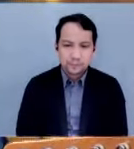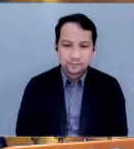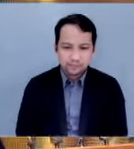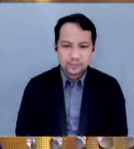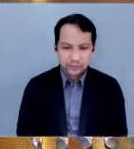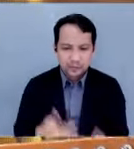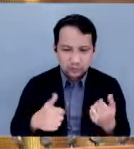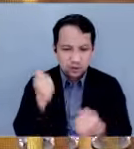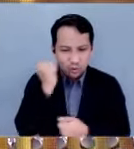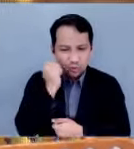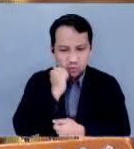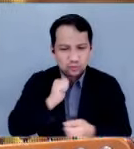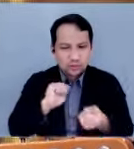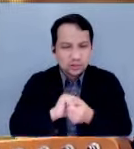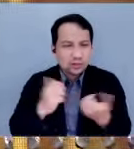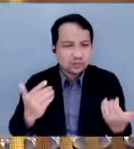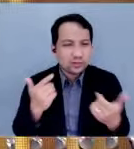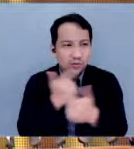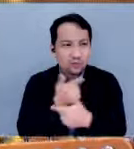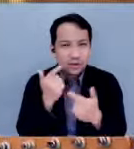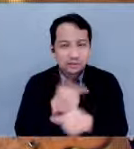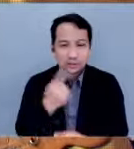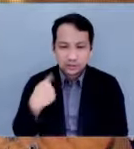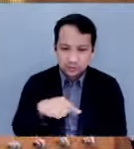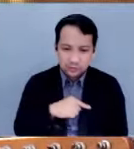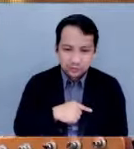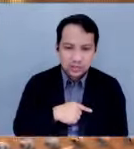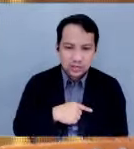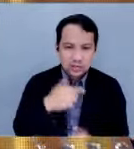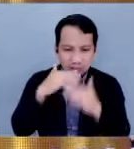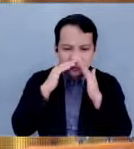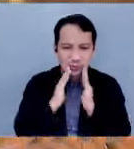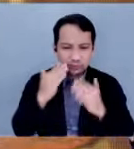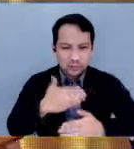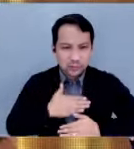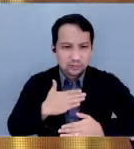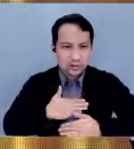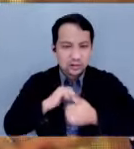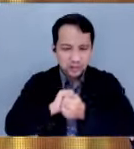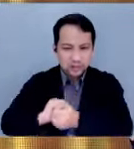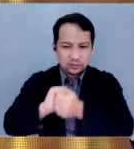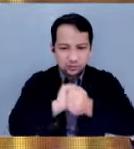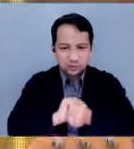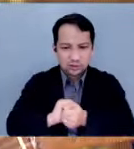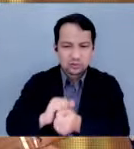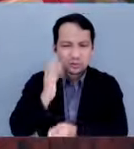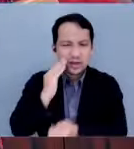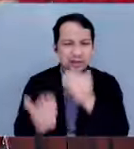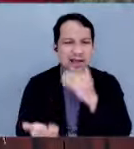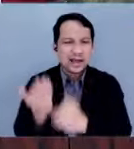Kihanda na magpala, ikot ang saya, ramay mo agang